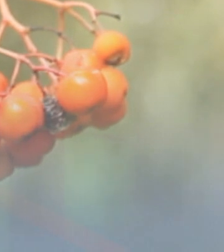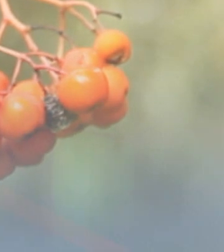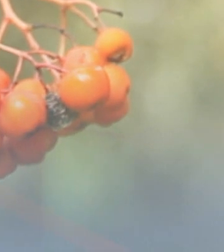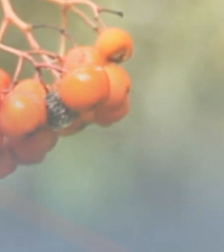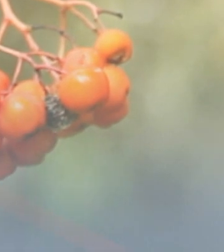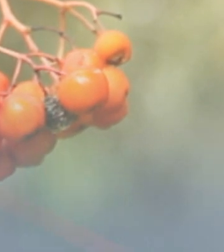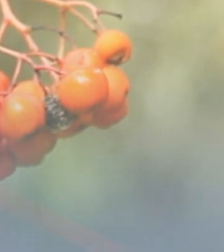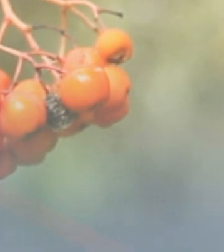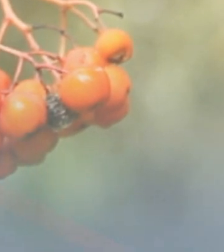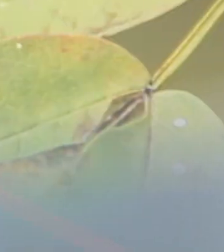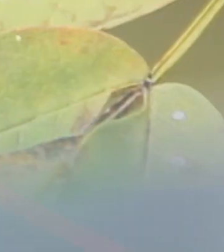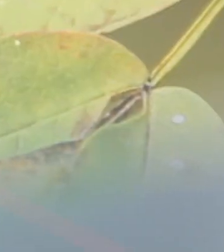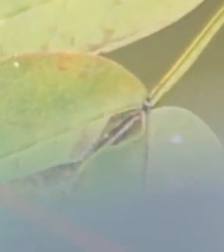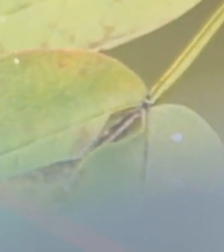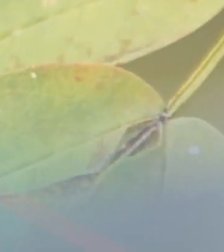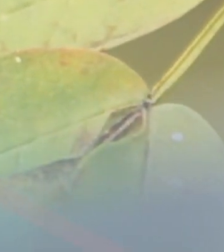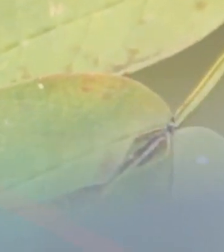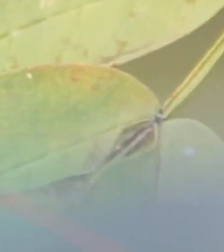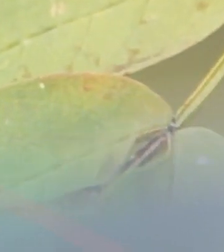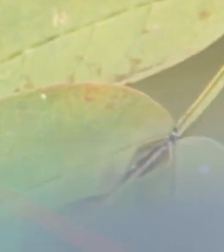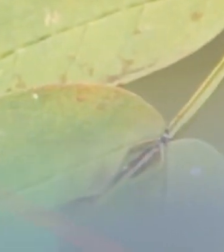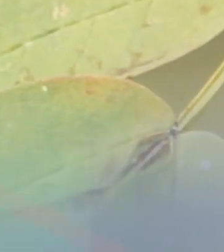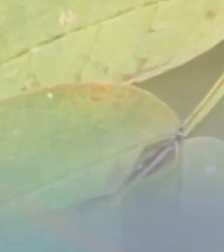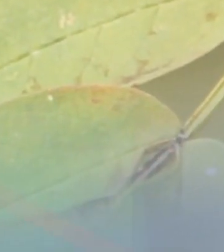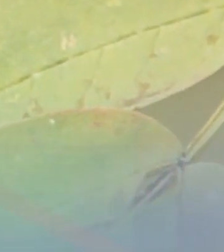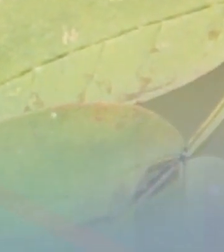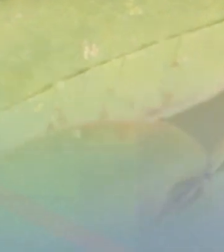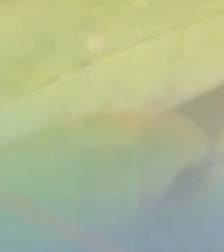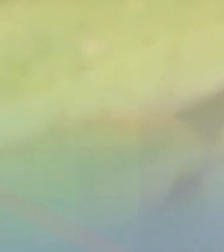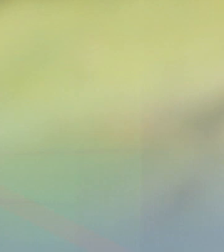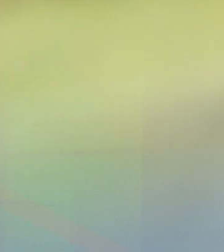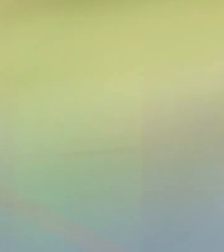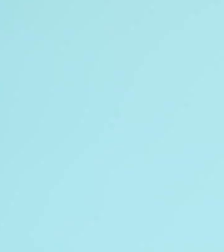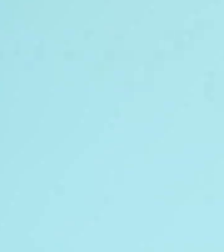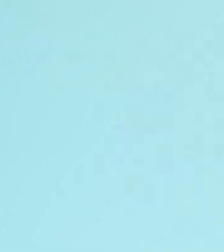У каталікоў дзень анёла адзначаць Герман, Ігнат, Ян і Раман.